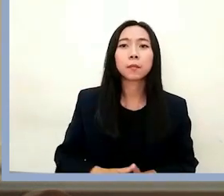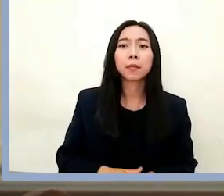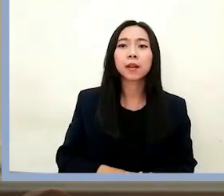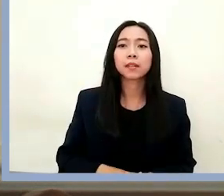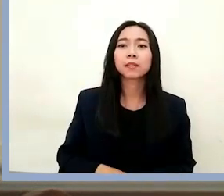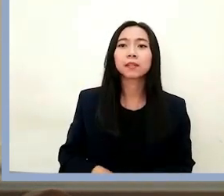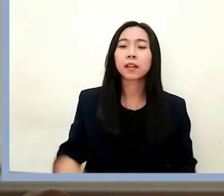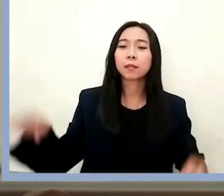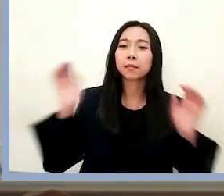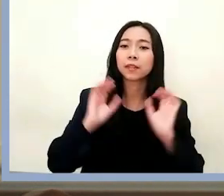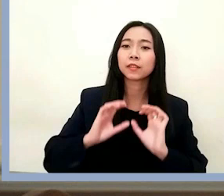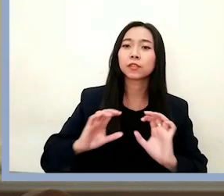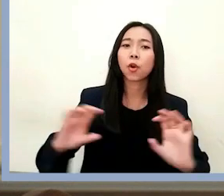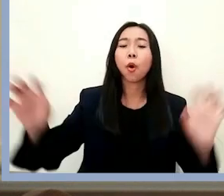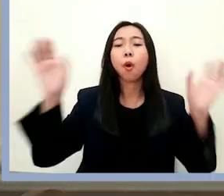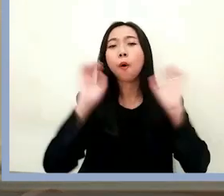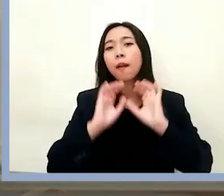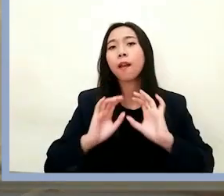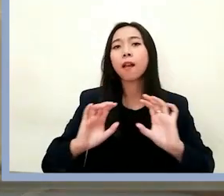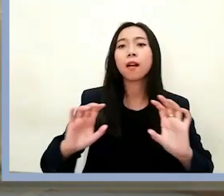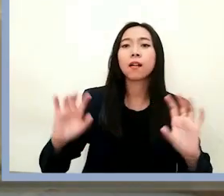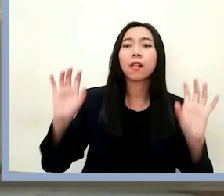kulepas dan bersoraklah